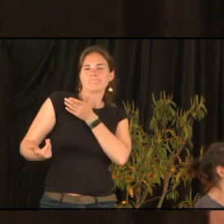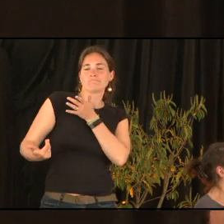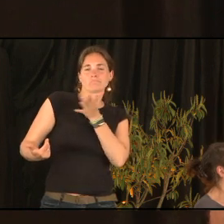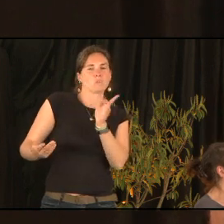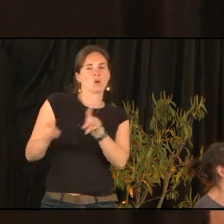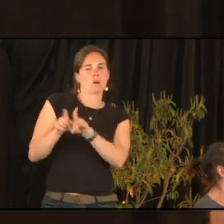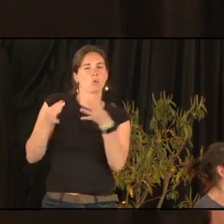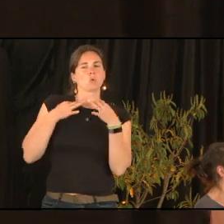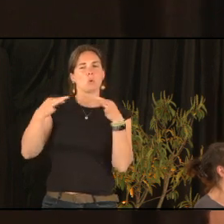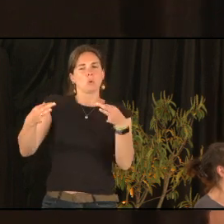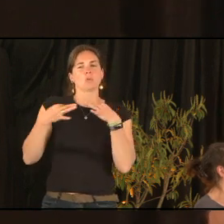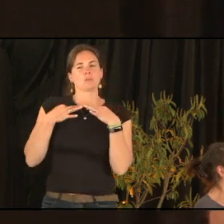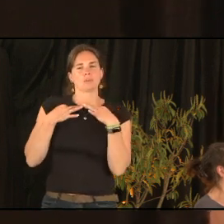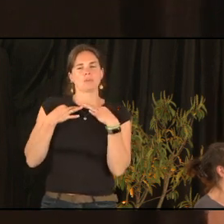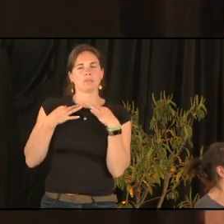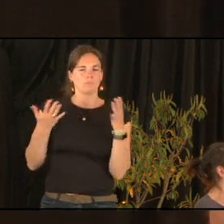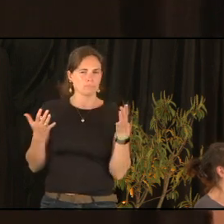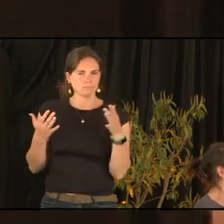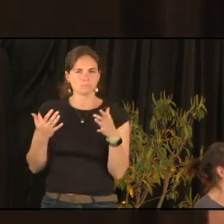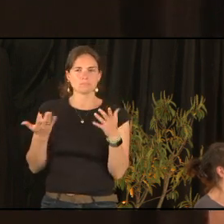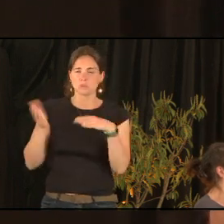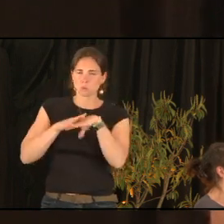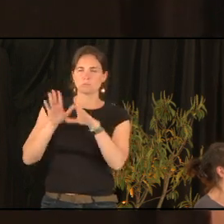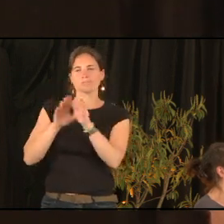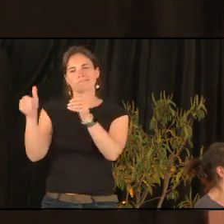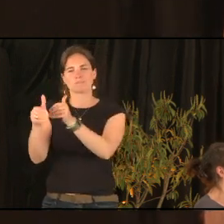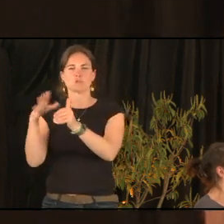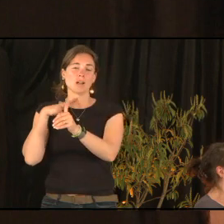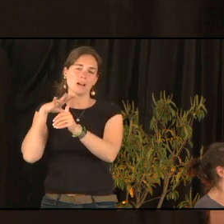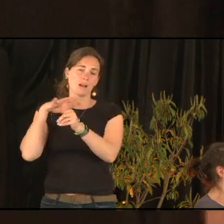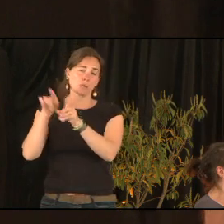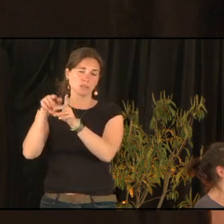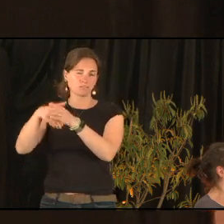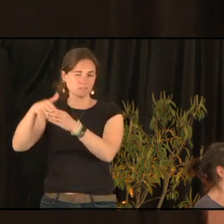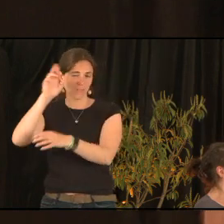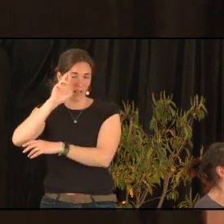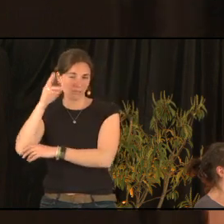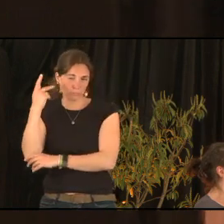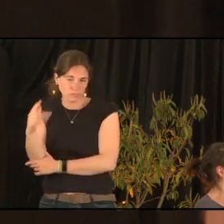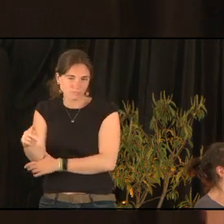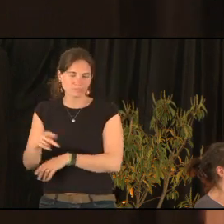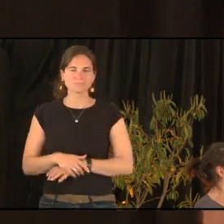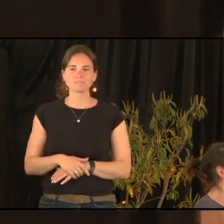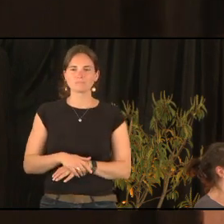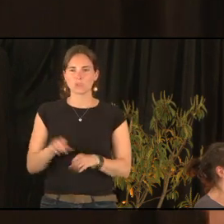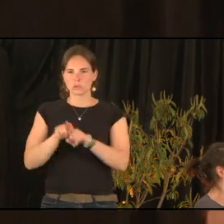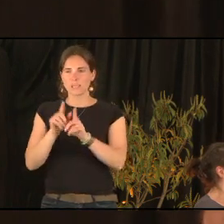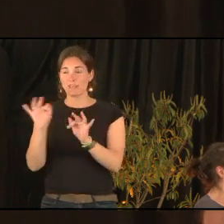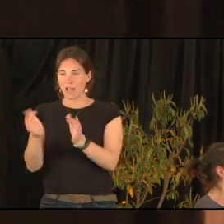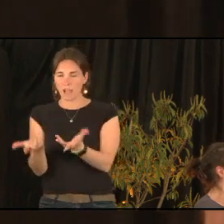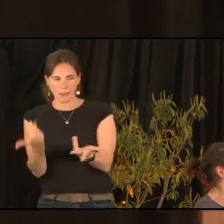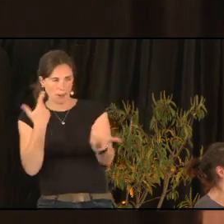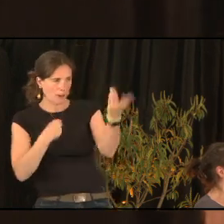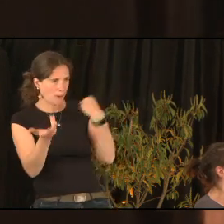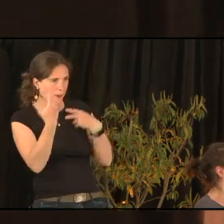donc peut-être qu'elle elle est cette composition hybride entre ce que j'aurais voulu vivre, ce que je ne vivrai